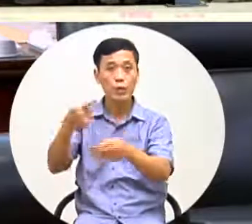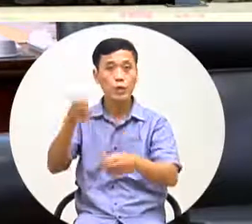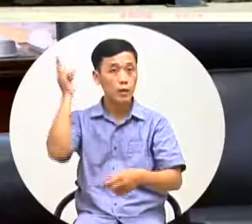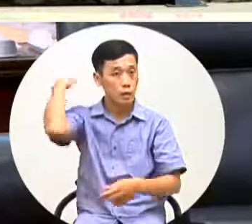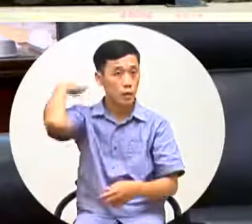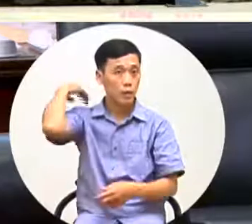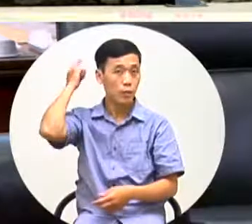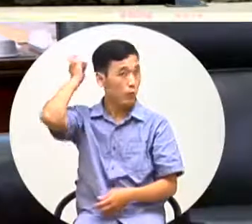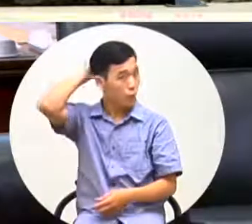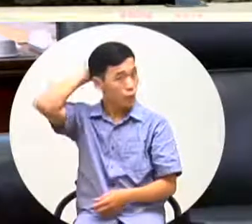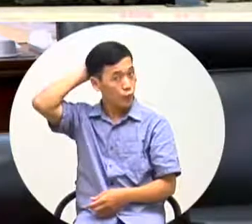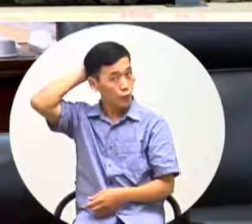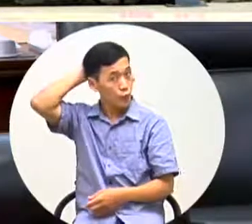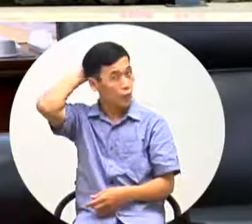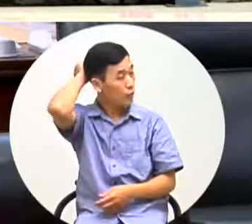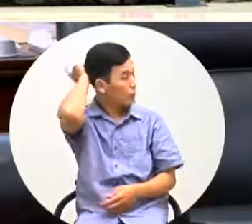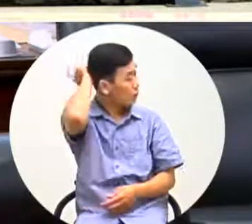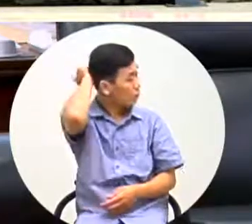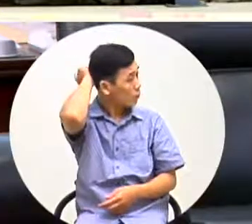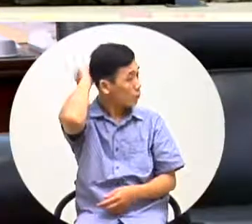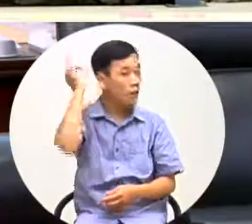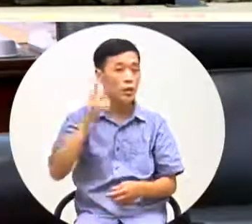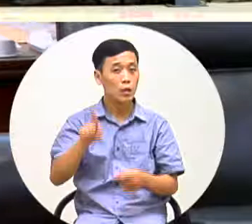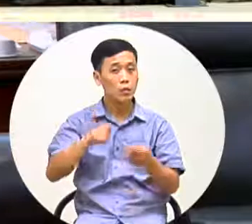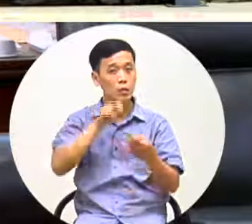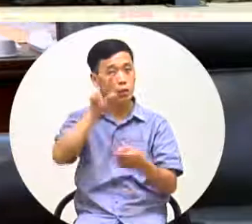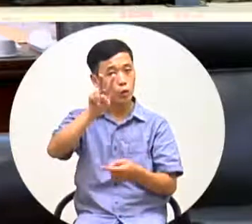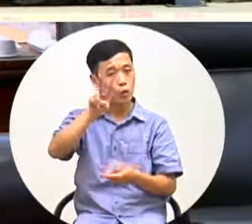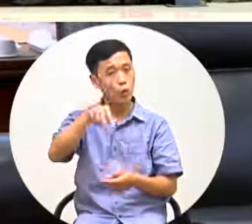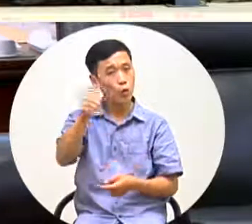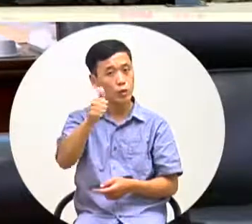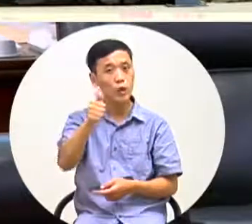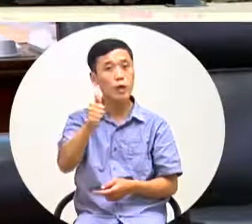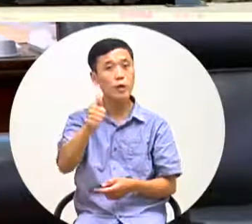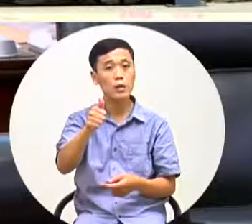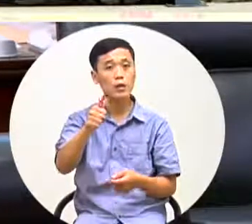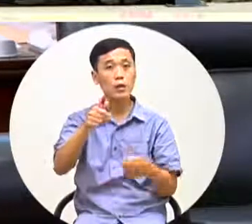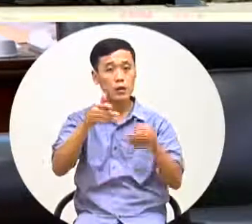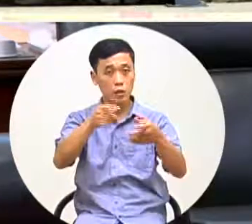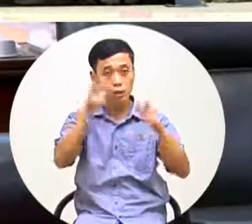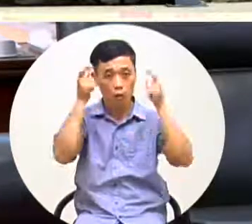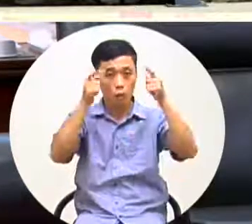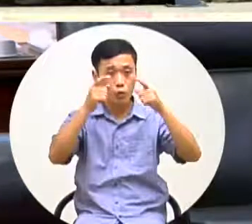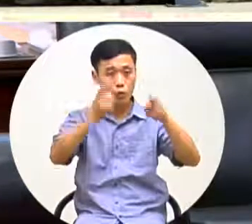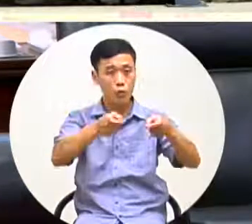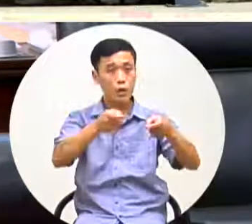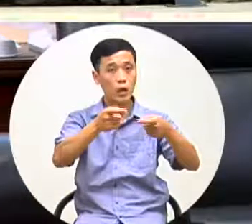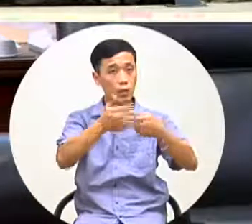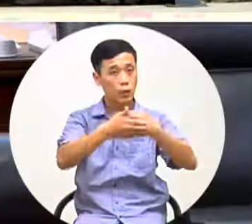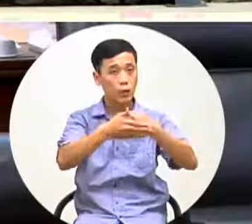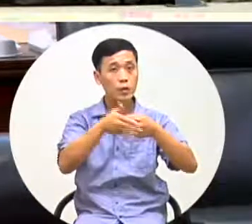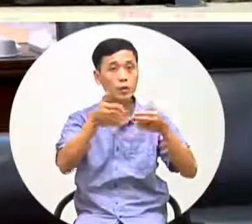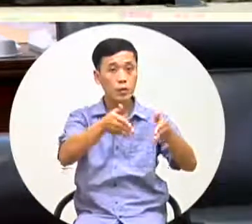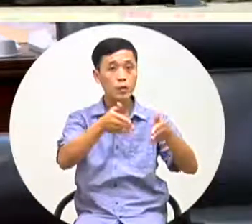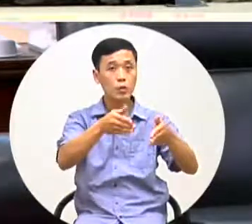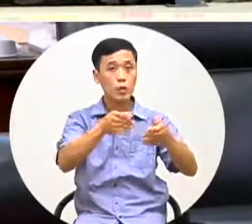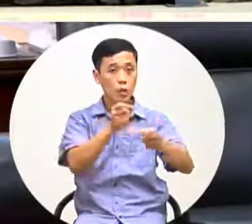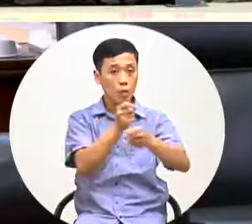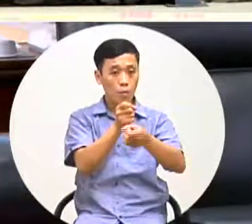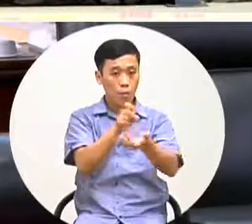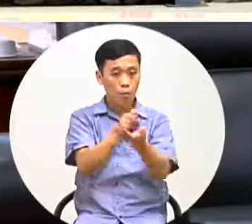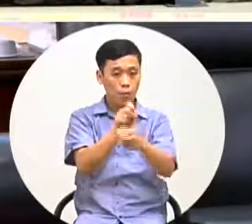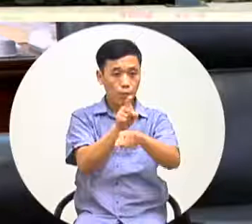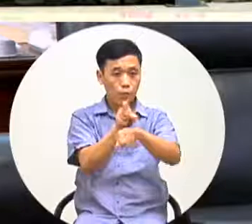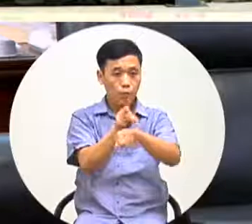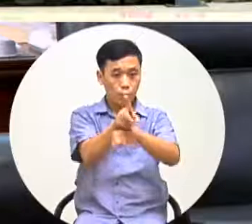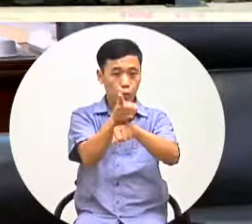该是刘铭传嘛，好，为了巩固整个高雄港，然后把一个阿姆斯壮的大炮搬到山顶。那接着日本时